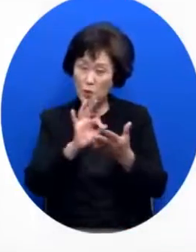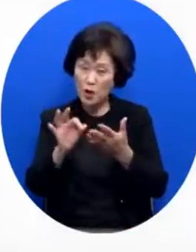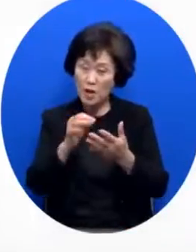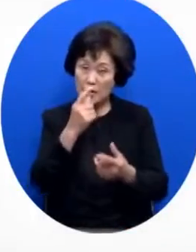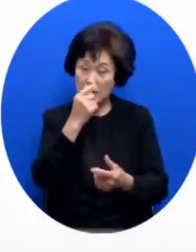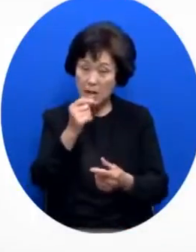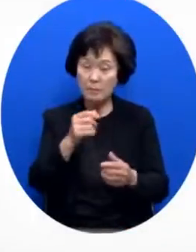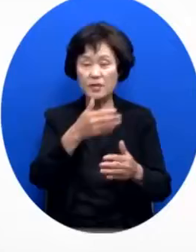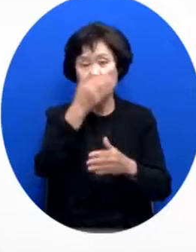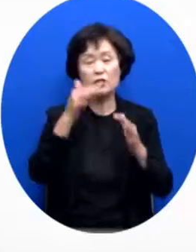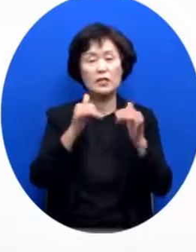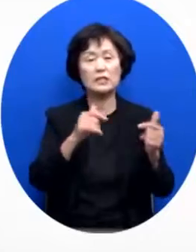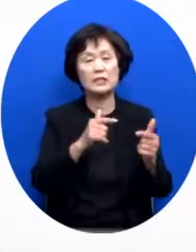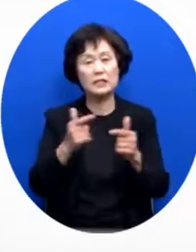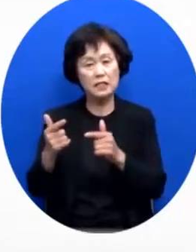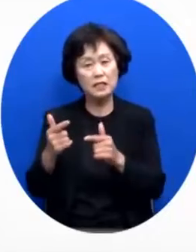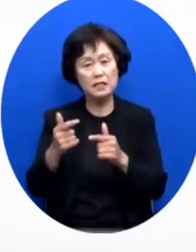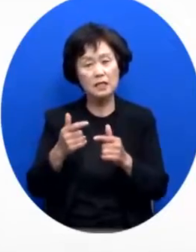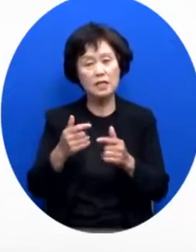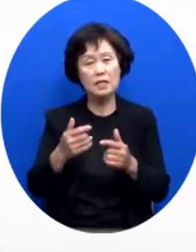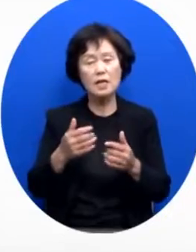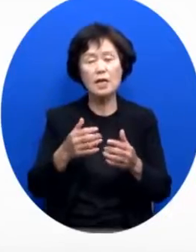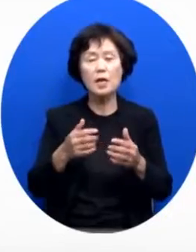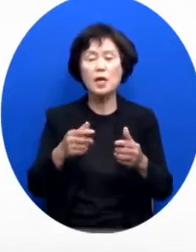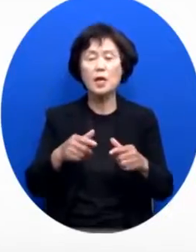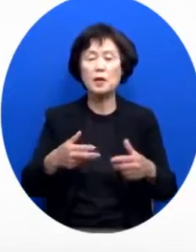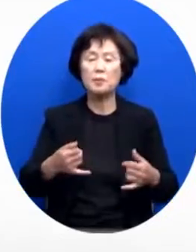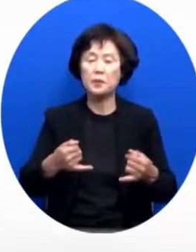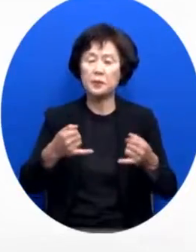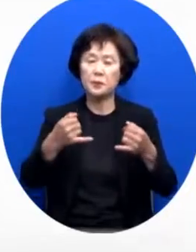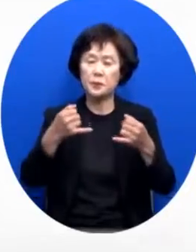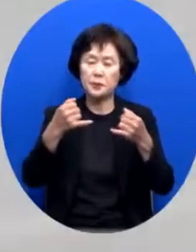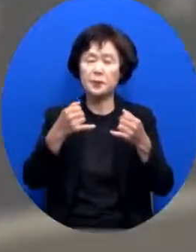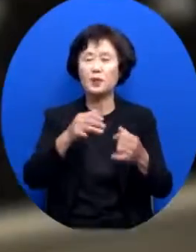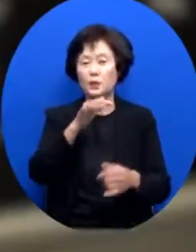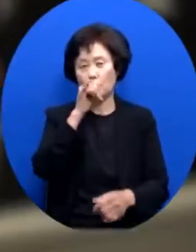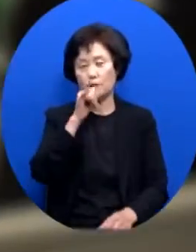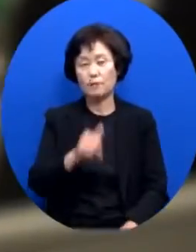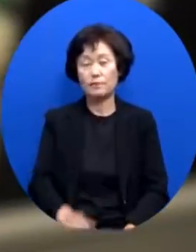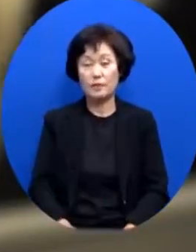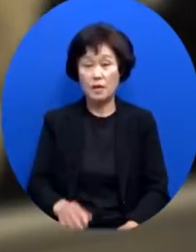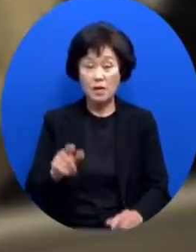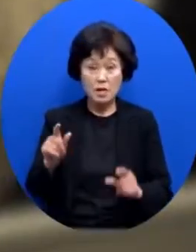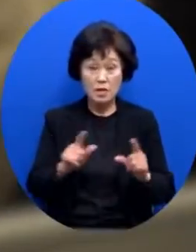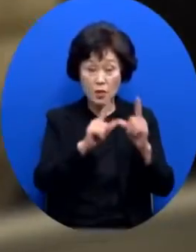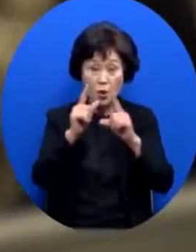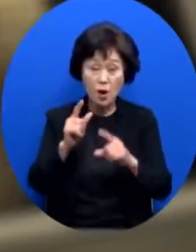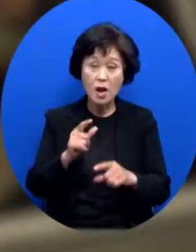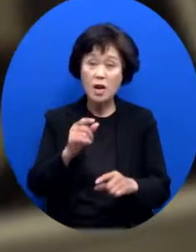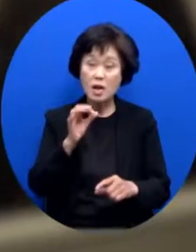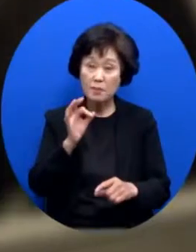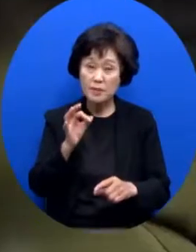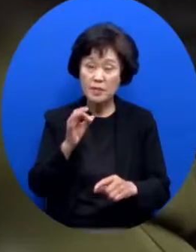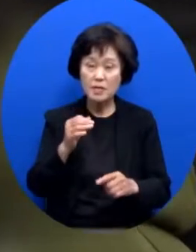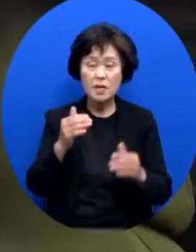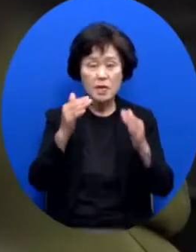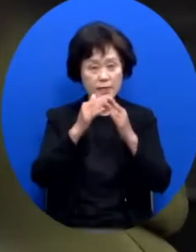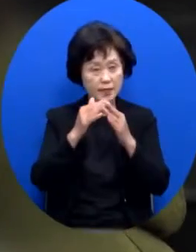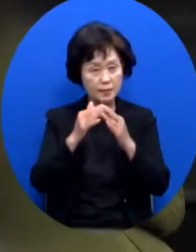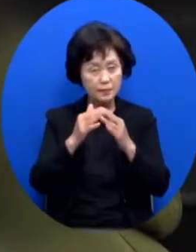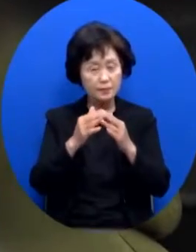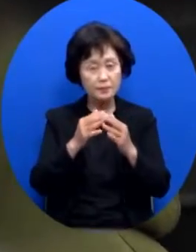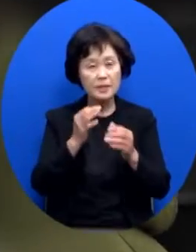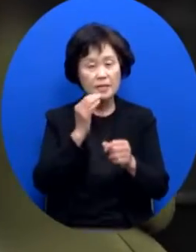씩 투자 비율도 꾸준히 증가하고 있는 것으로 각종 조사에서 나타났습니다 생활비와 주택마련 재테크의 열심히